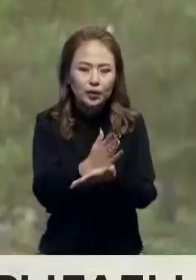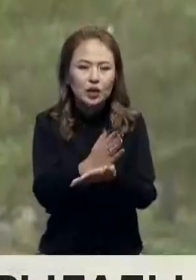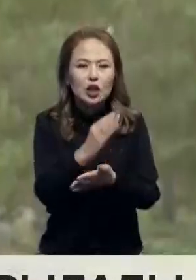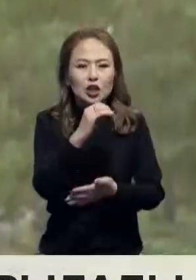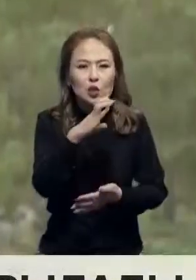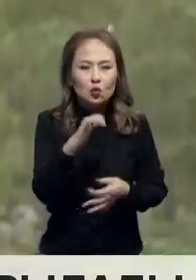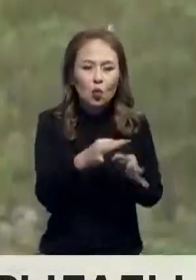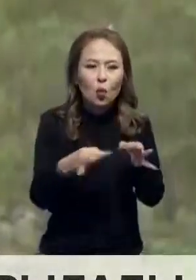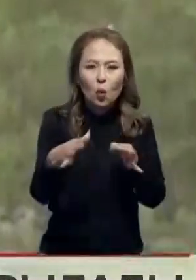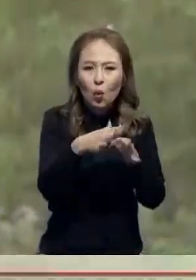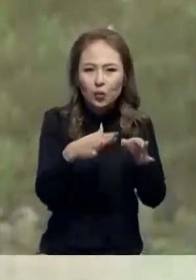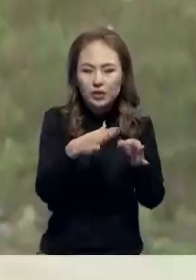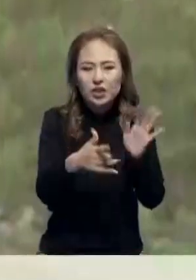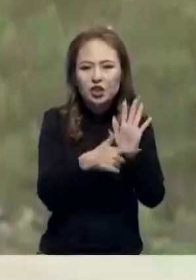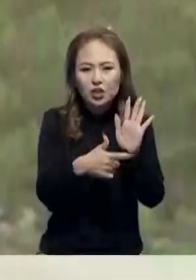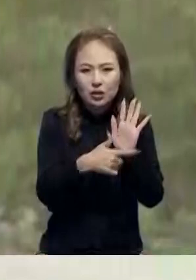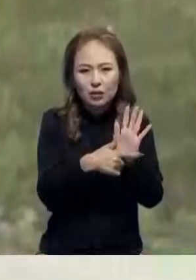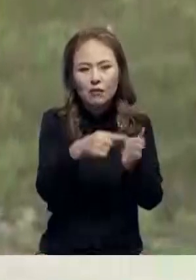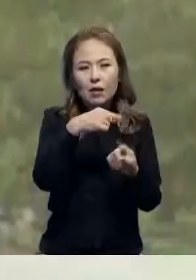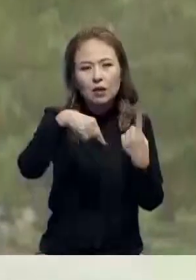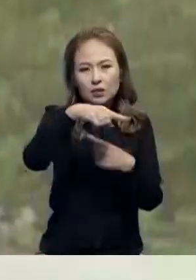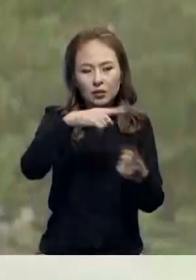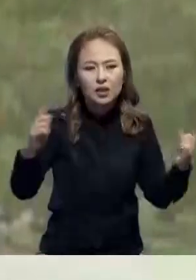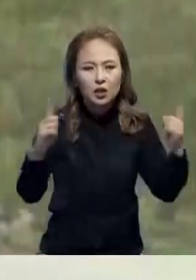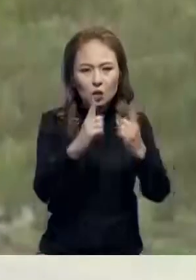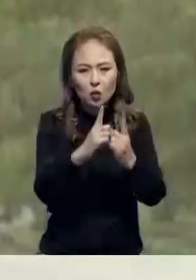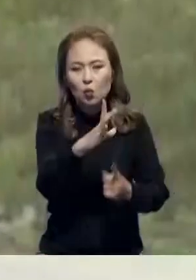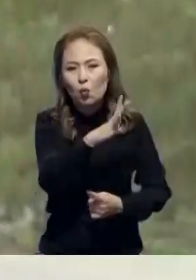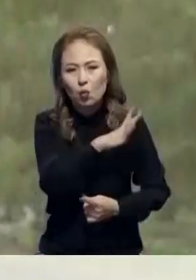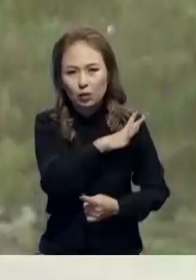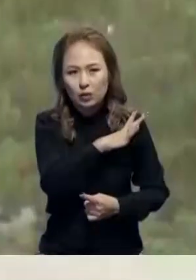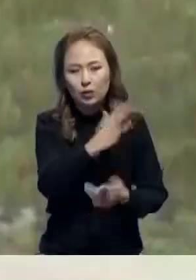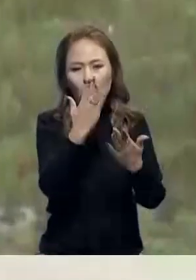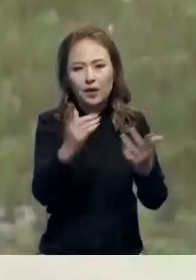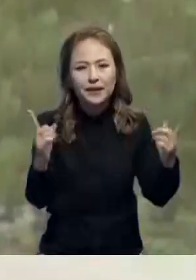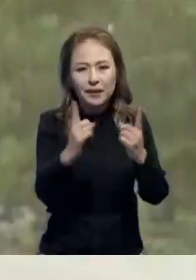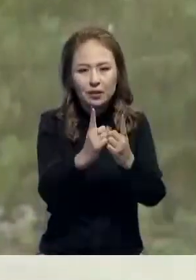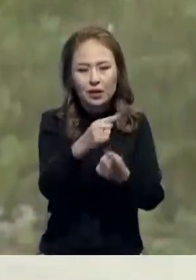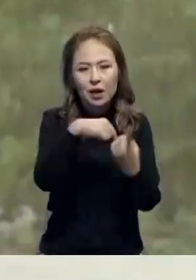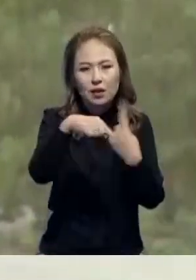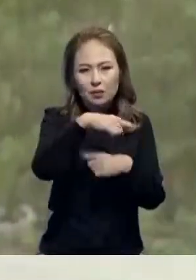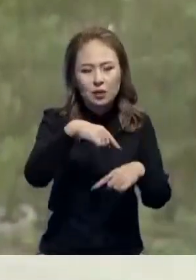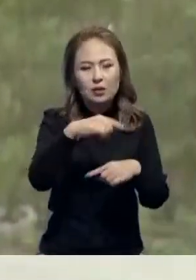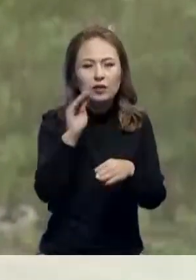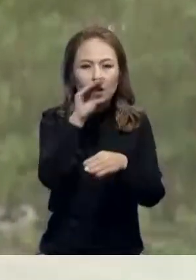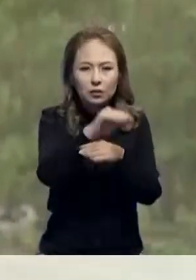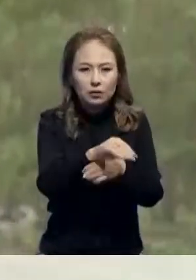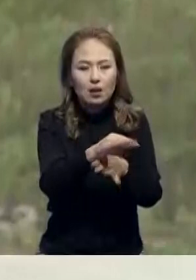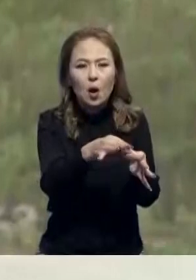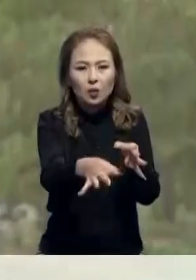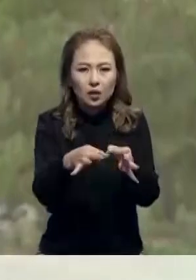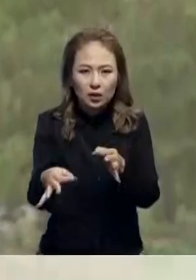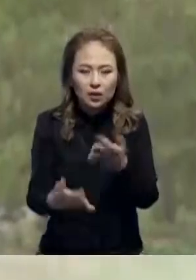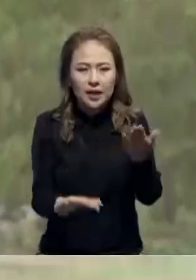облысында 7 кәсіпкерлермен кездесу болды. Ол кездесулерде кәсіпкерлермен қатар сол аудандардың